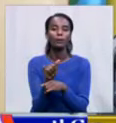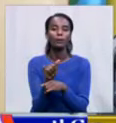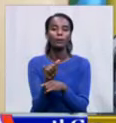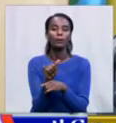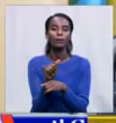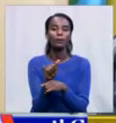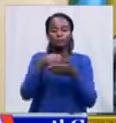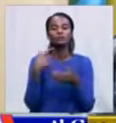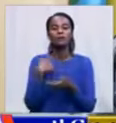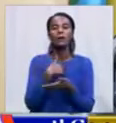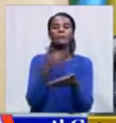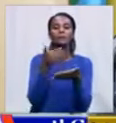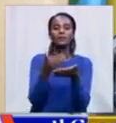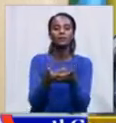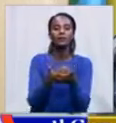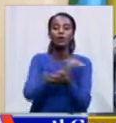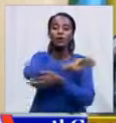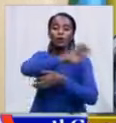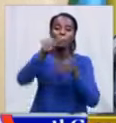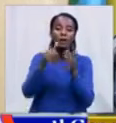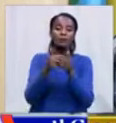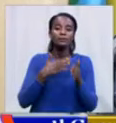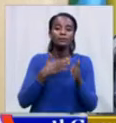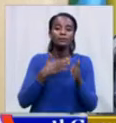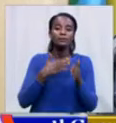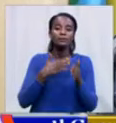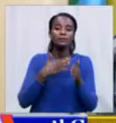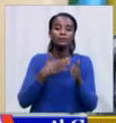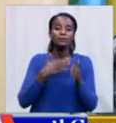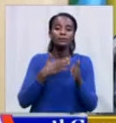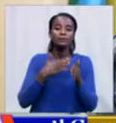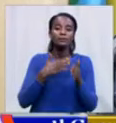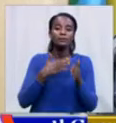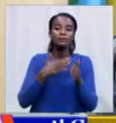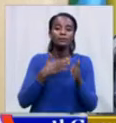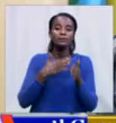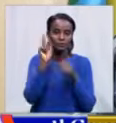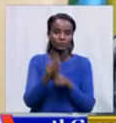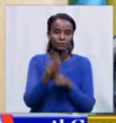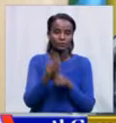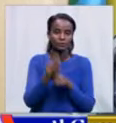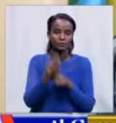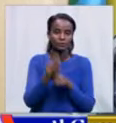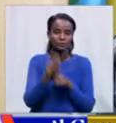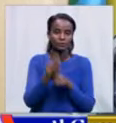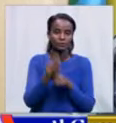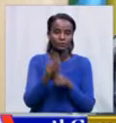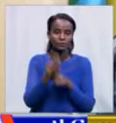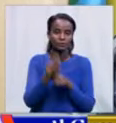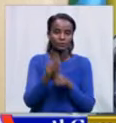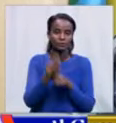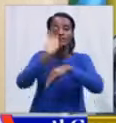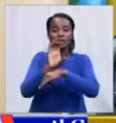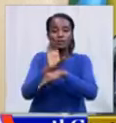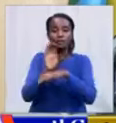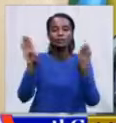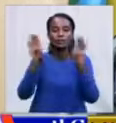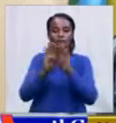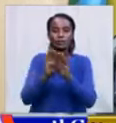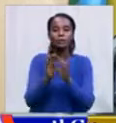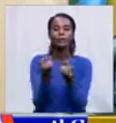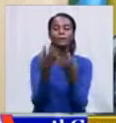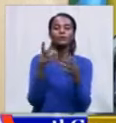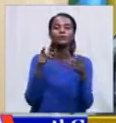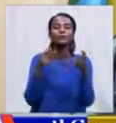የእኛ ጾም ደርሷል። ሁላችንም በየቤታችን ሆነን ማልቀስ ያስፈልጋል። መስጊድ ተዘግቷል፣ ቸርች ተዘግቷል፣ ብዙ ጉዳት